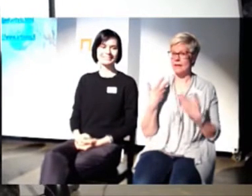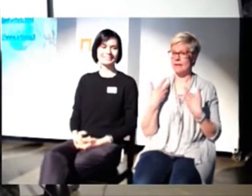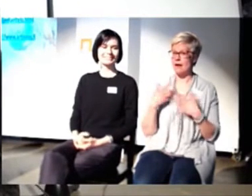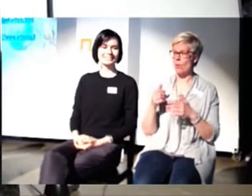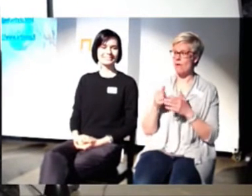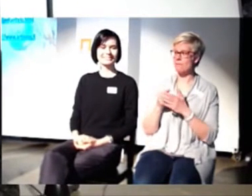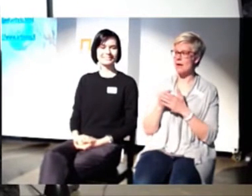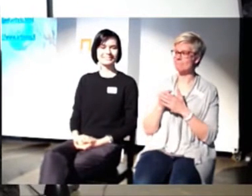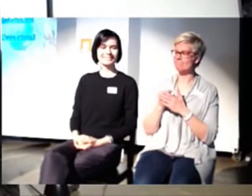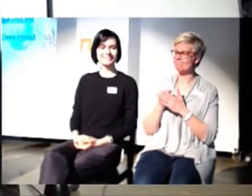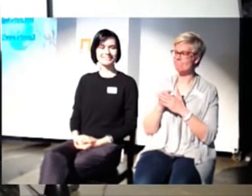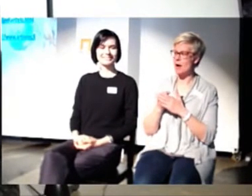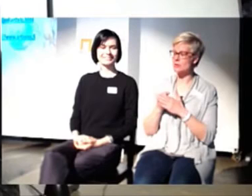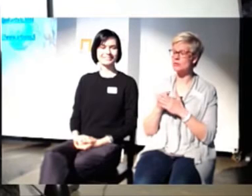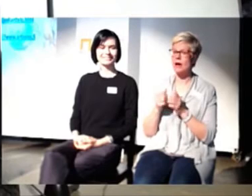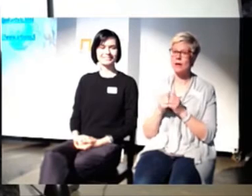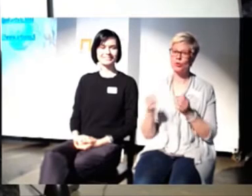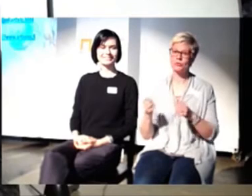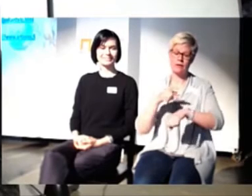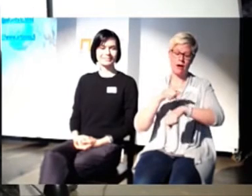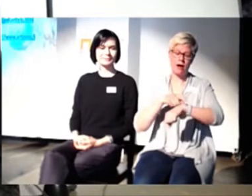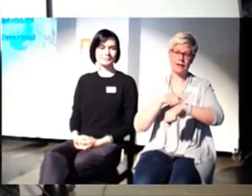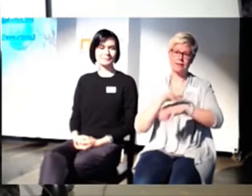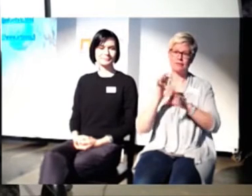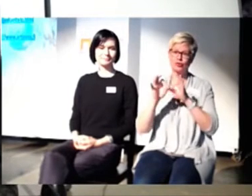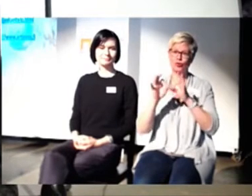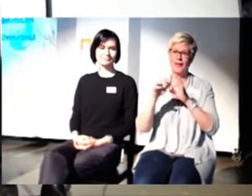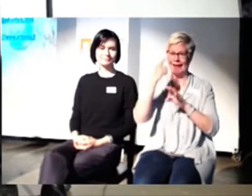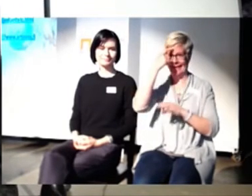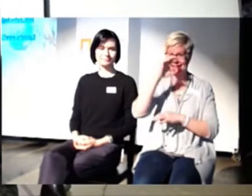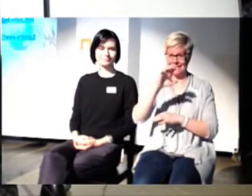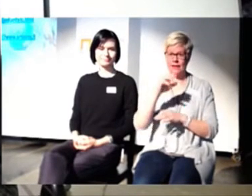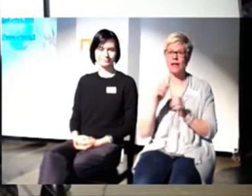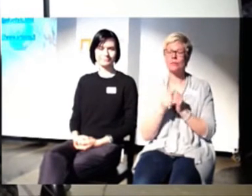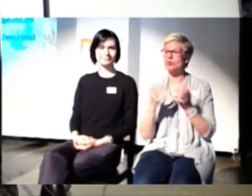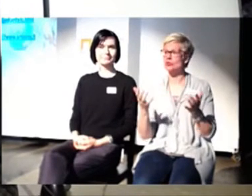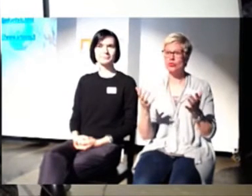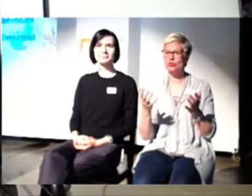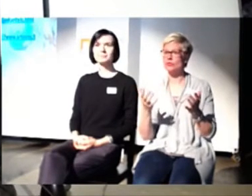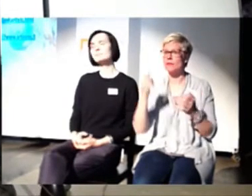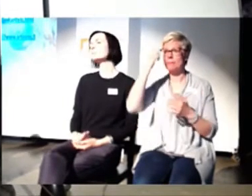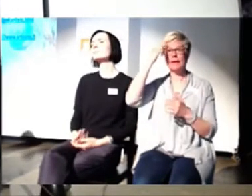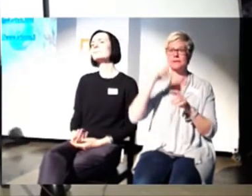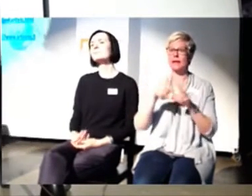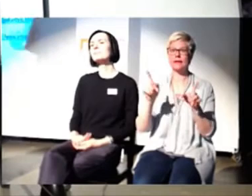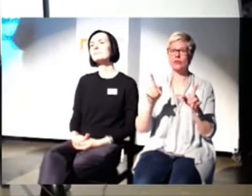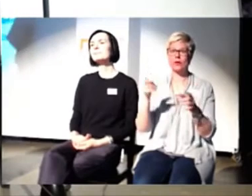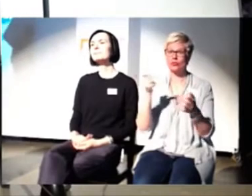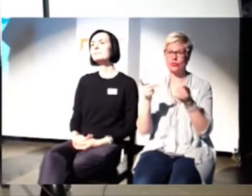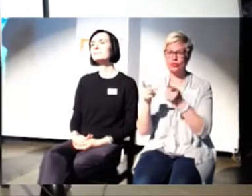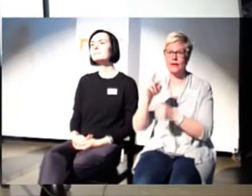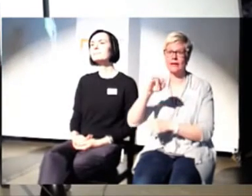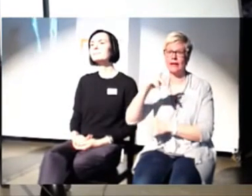painostavana, koska aika on suhteellinen käsite, mutta olisiko teillä nyt heti mielessä viivalle kysymyksiä?